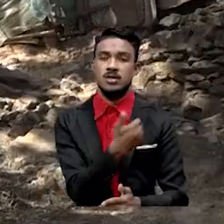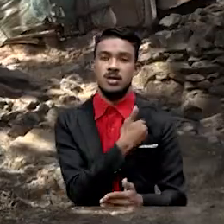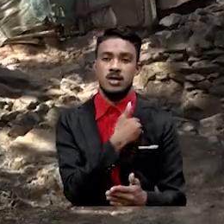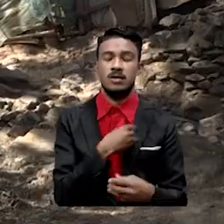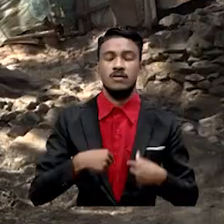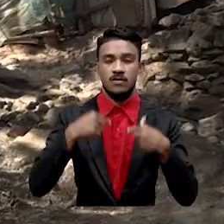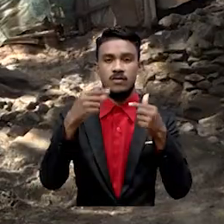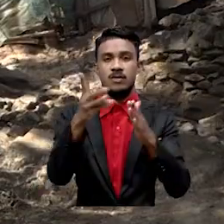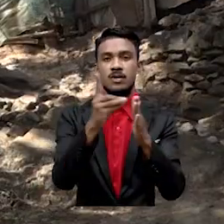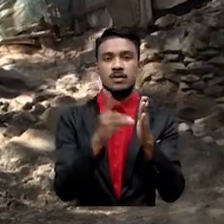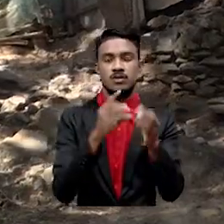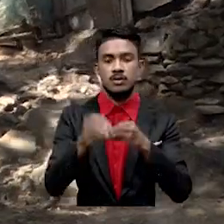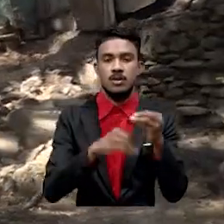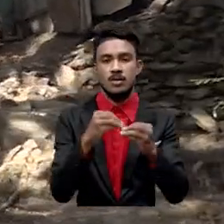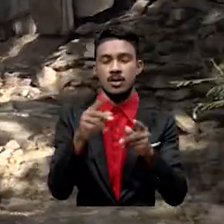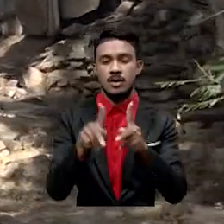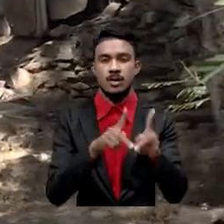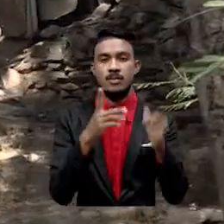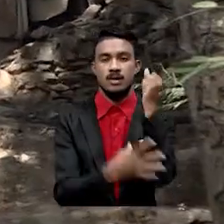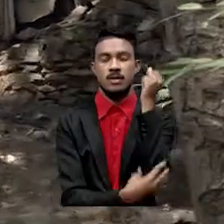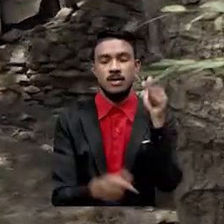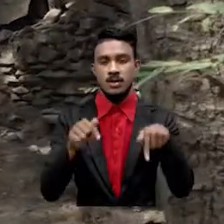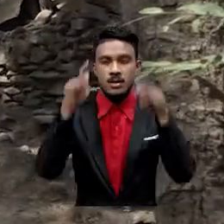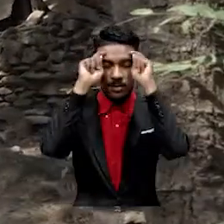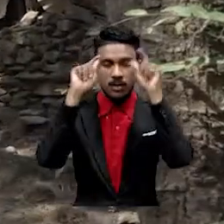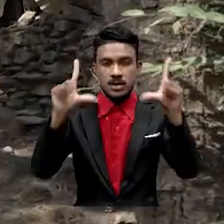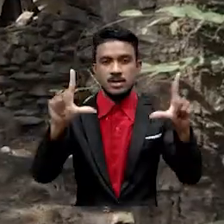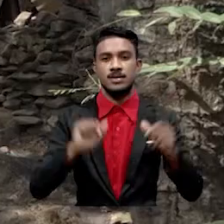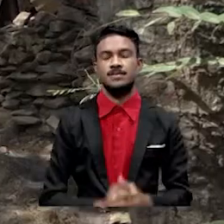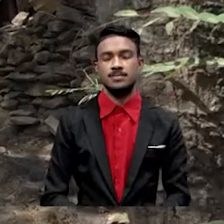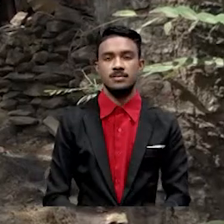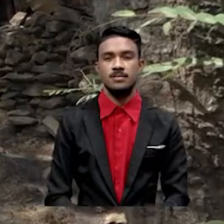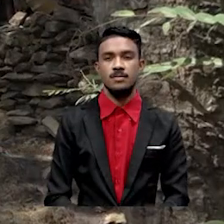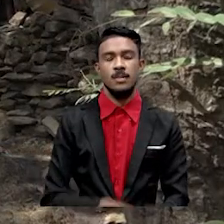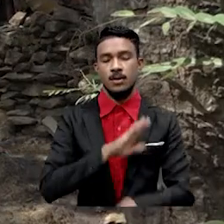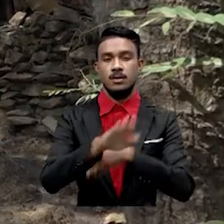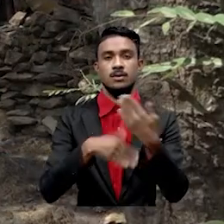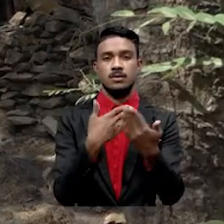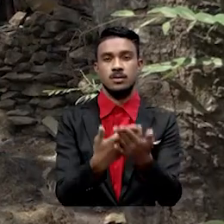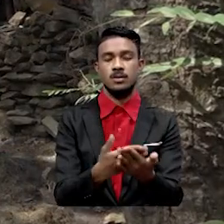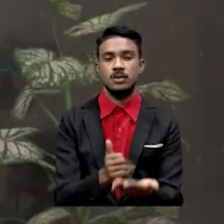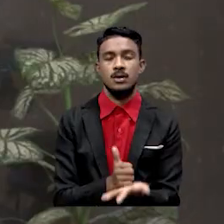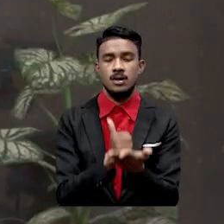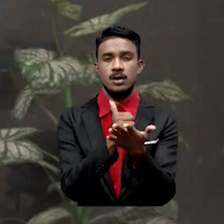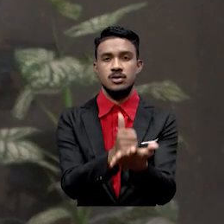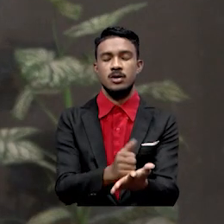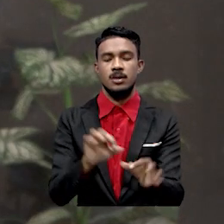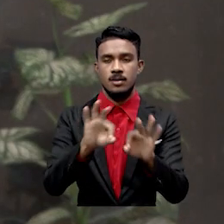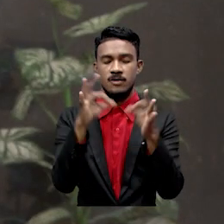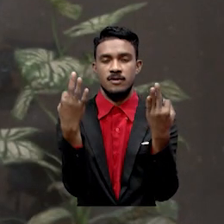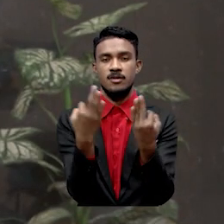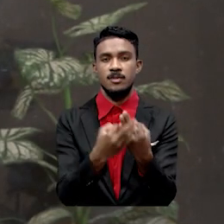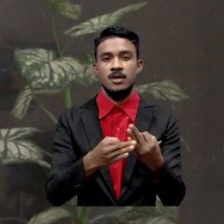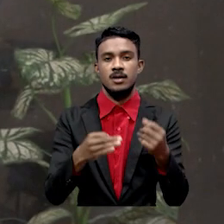ruma kono ba emak bit laik no vulnerável ia Timor Leste. En geralmente, atendimento ba familia ku bit laik sira,